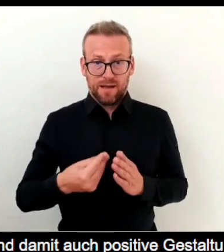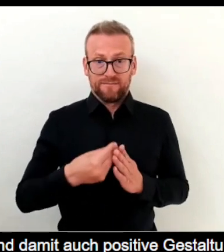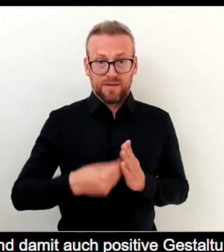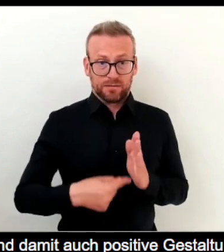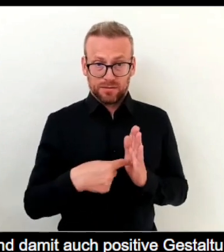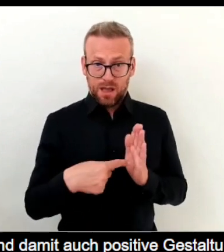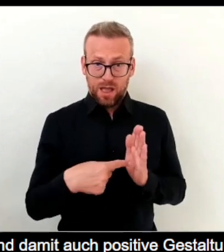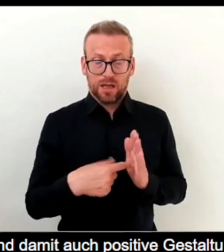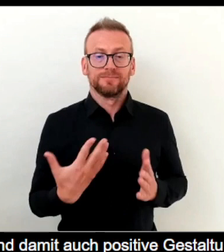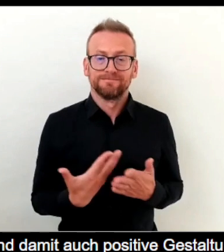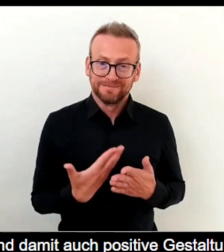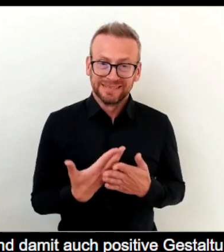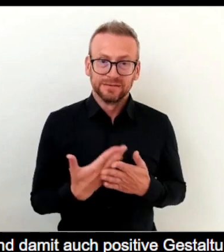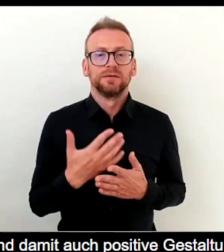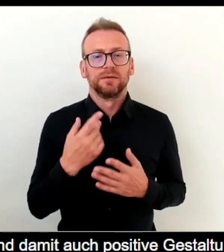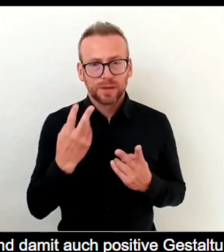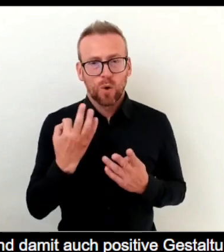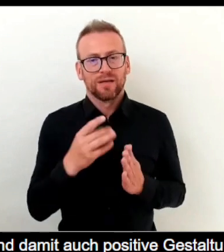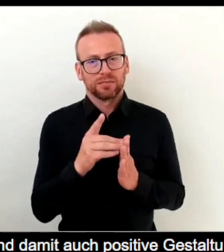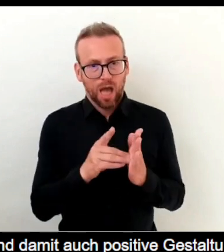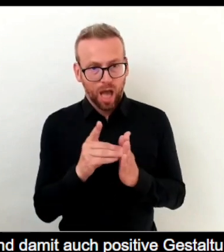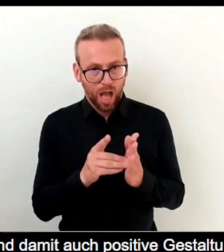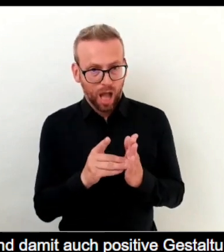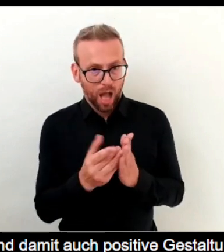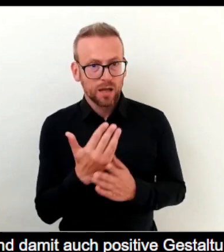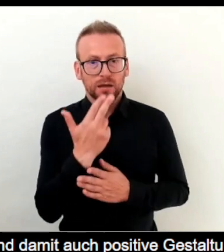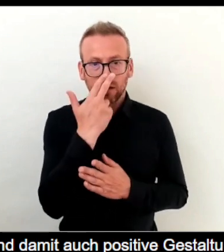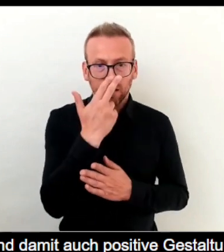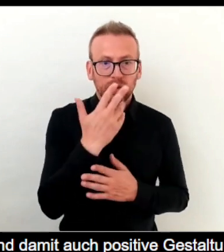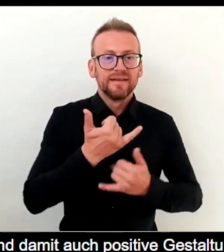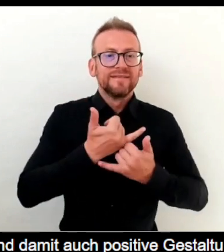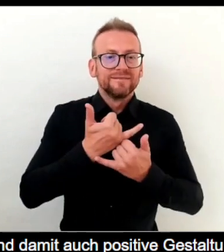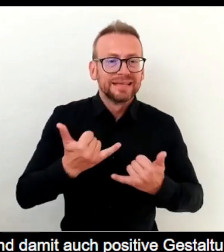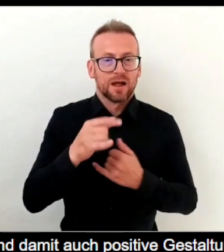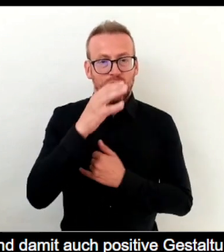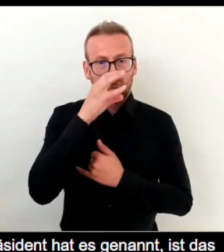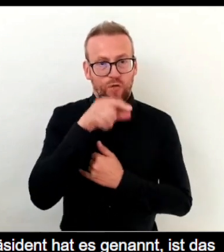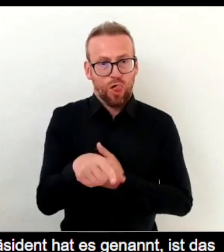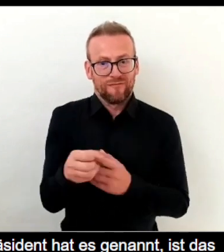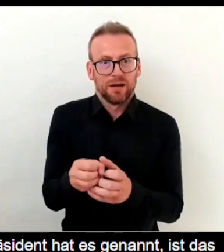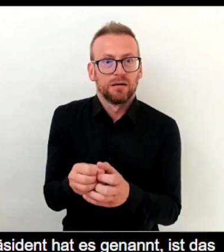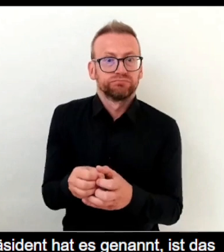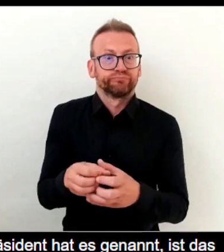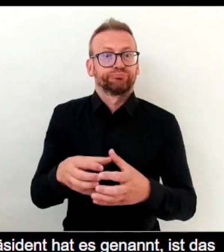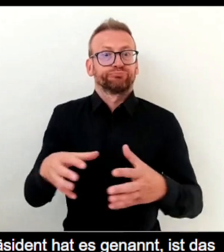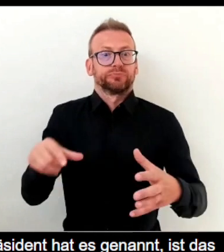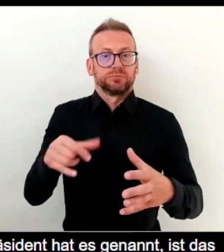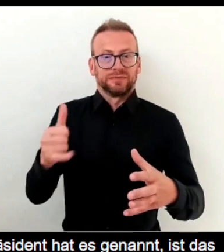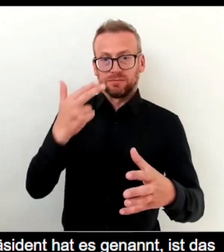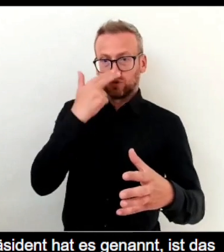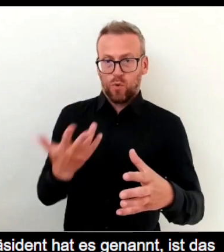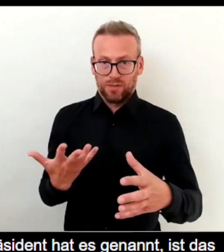mit dem Wolf umgehen und ihn zum Beispiel bejagen. Und was wir bisher hatten, sind Daten, die aggregiert kamen aus den